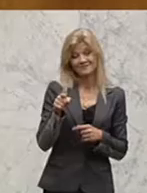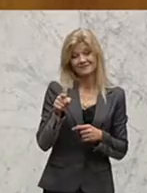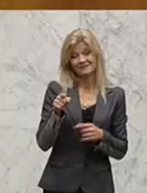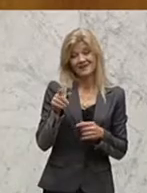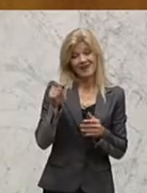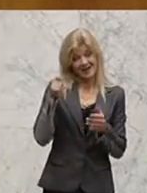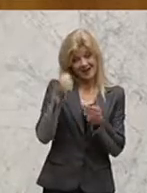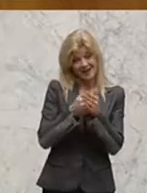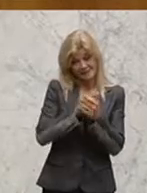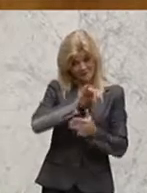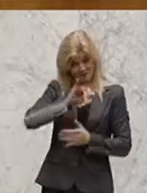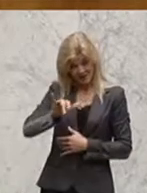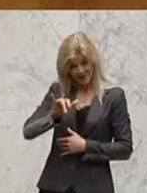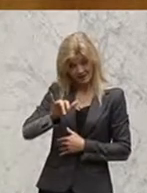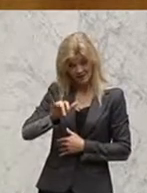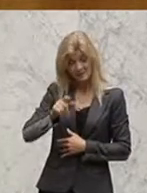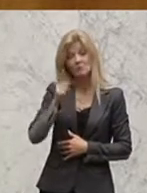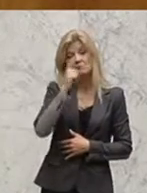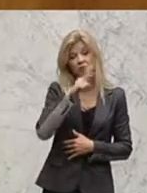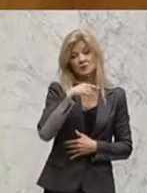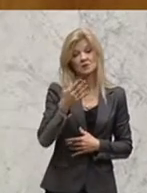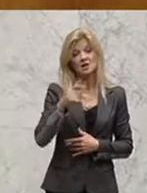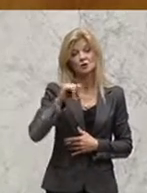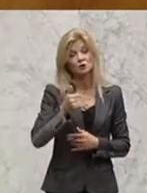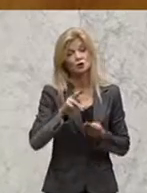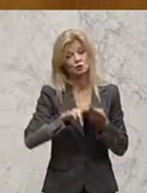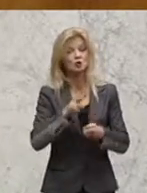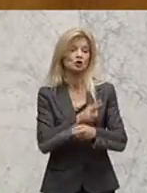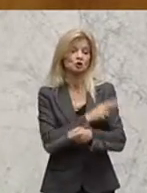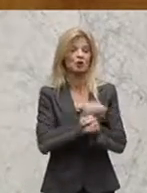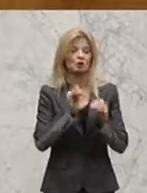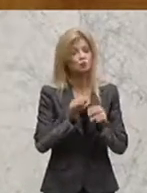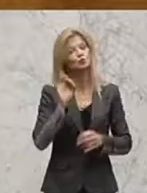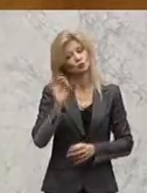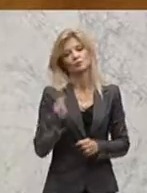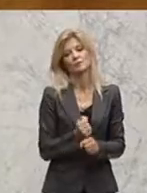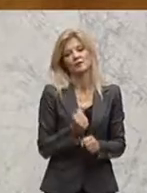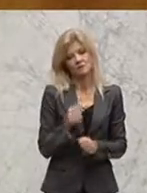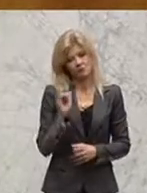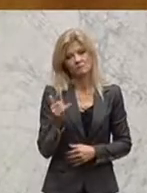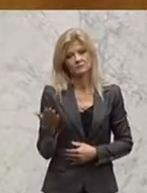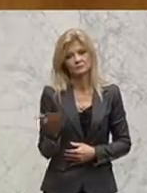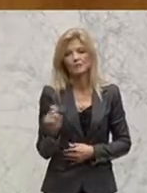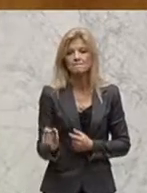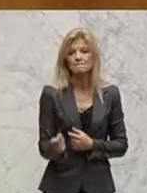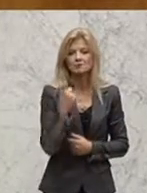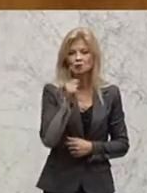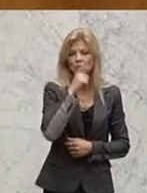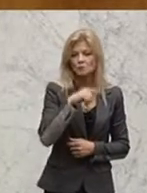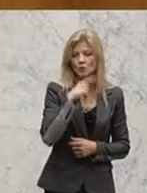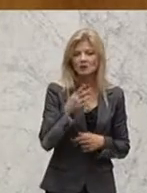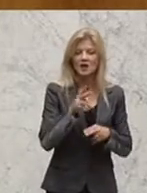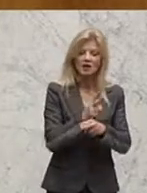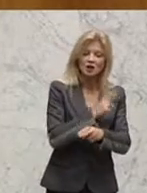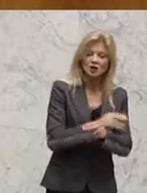Justiz, der Staatsschutz hier gute Arbeit leistet. Dass hier vor allem Polizei, Staatsschutz und die